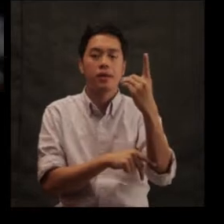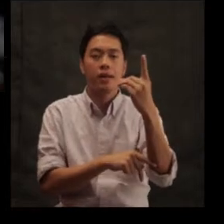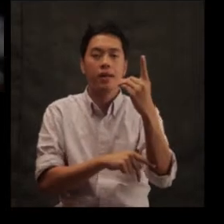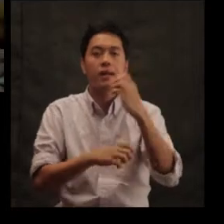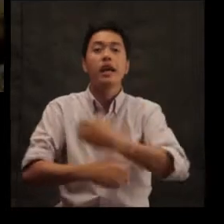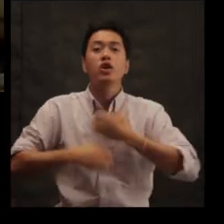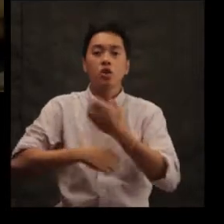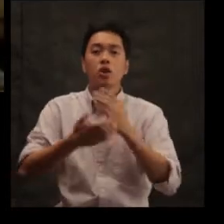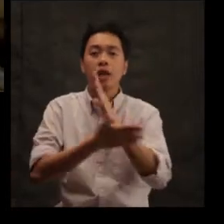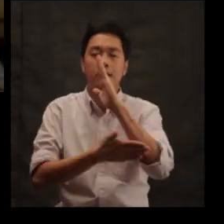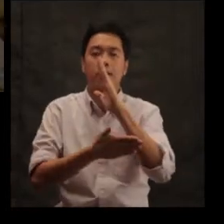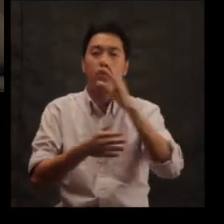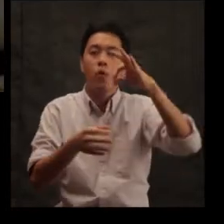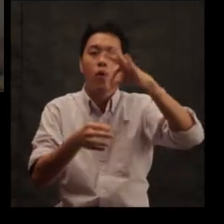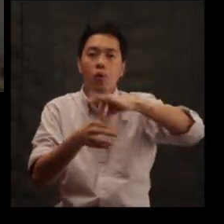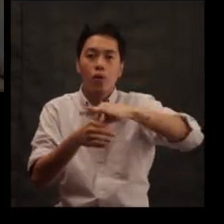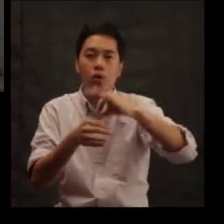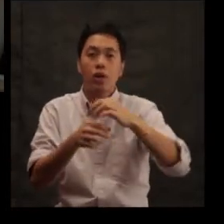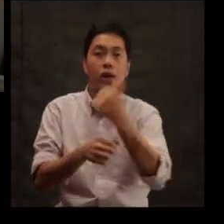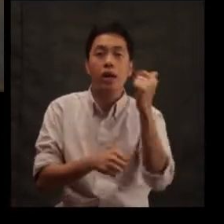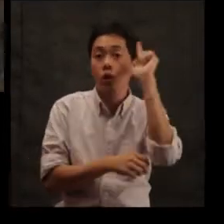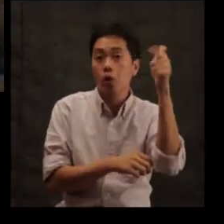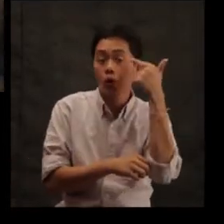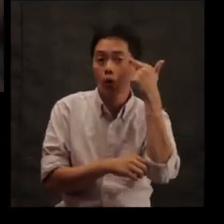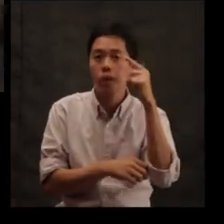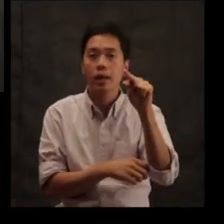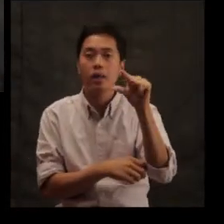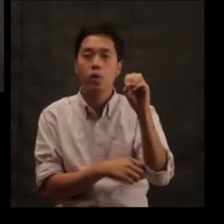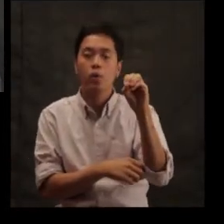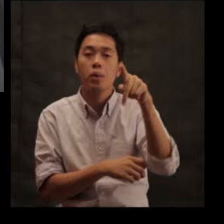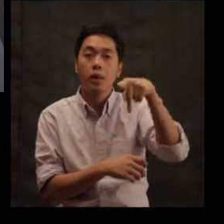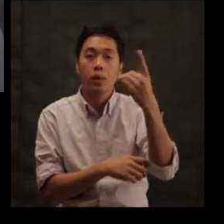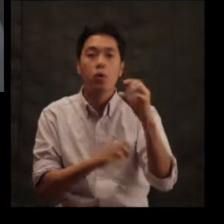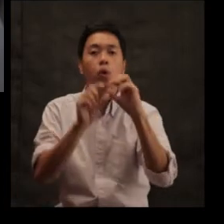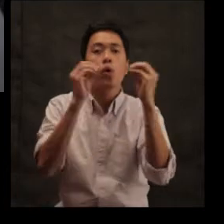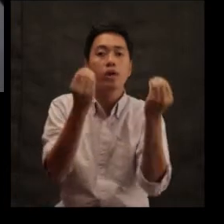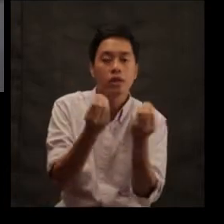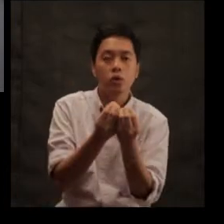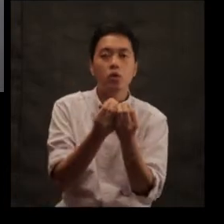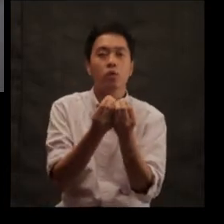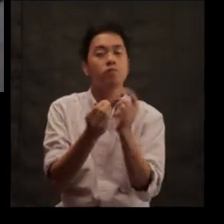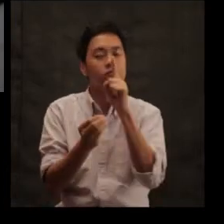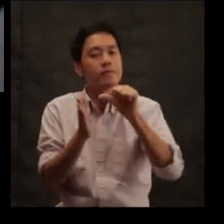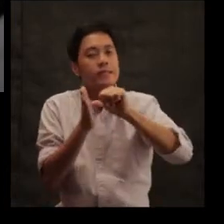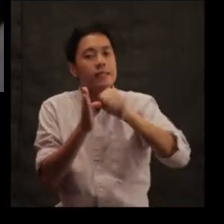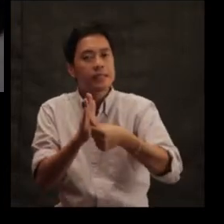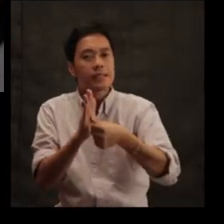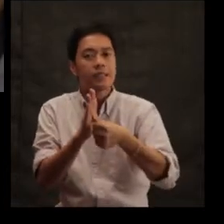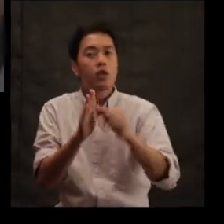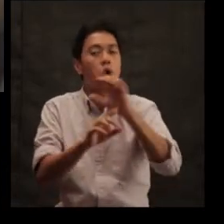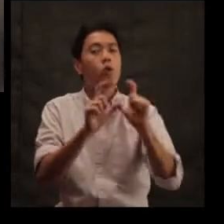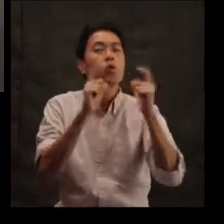suffrage. Hindi lamang ang pamahalaan, mga NGOs at ibang mga sapian ng mga PWD, kundi marami sa ating mga kababayan